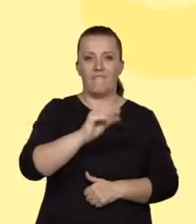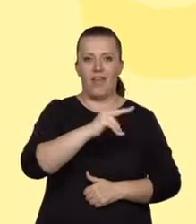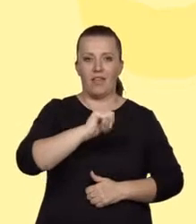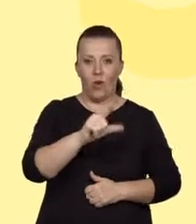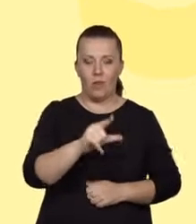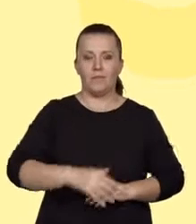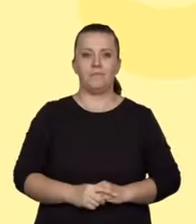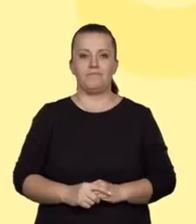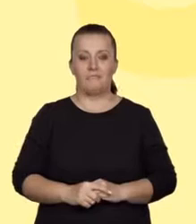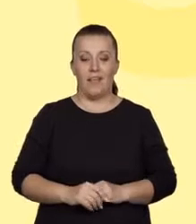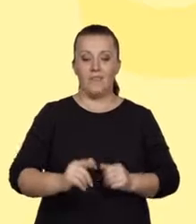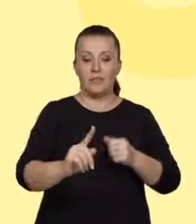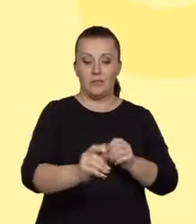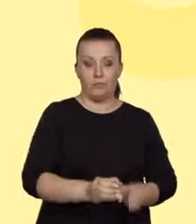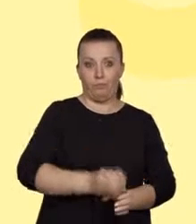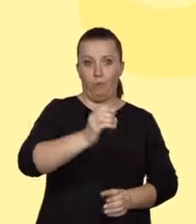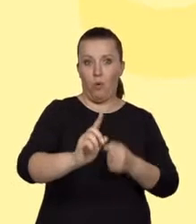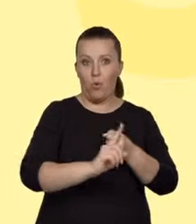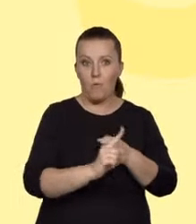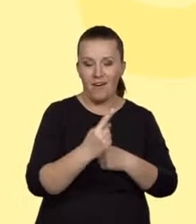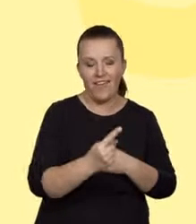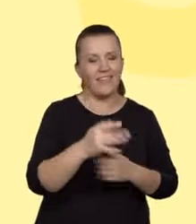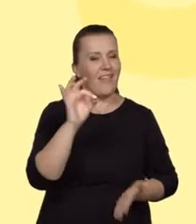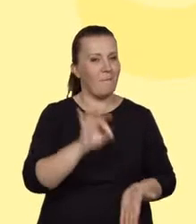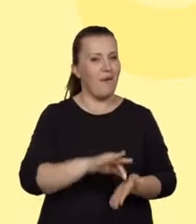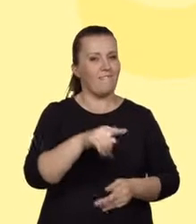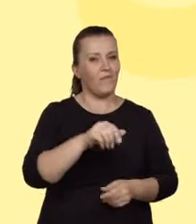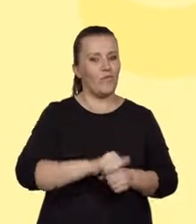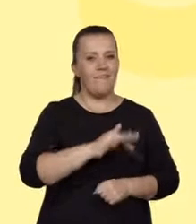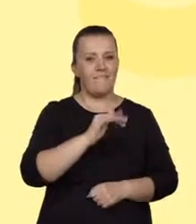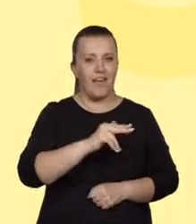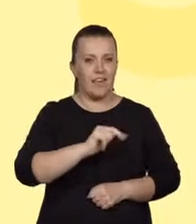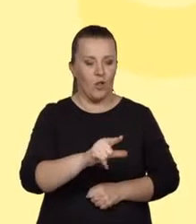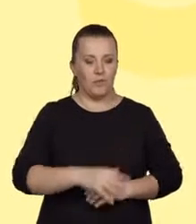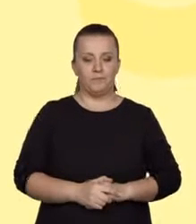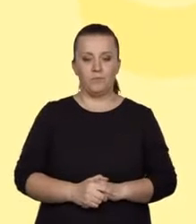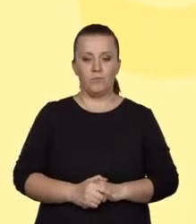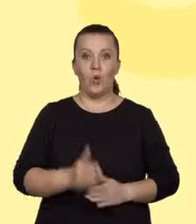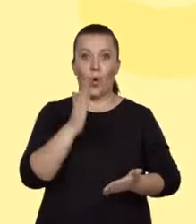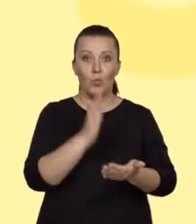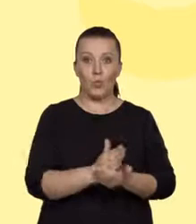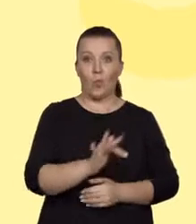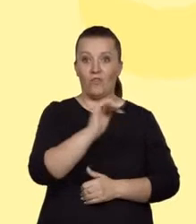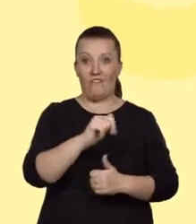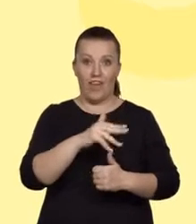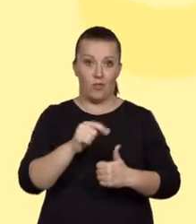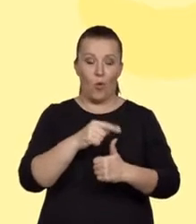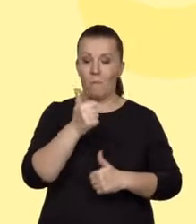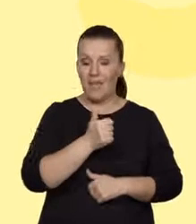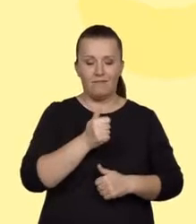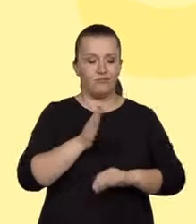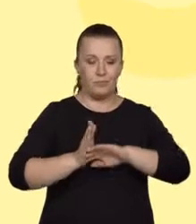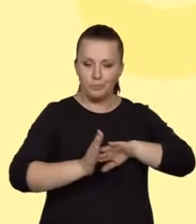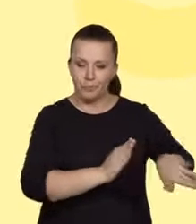fenol. W naczyniu pierwszym musi zatem znajdować się wodny roztwór fenolu. Zidentyfikowaliśmy zatem roztwór w naczyniu